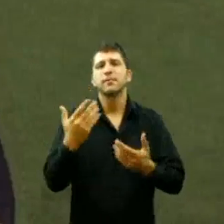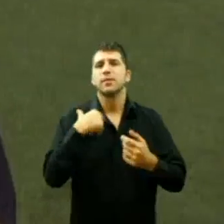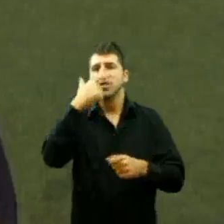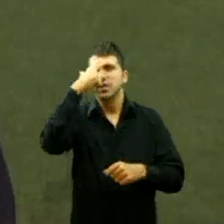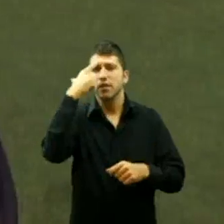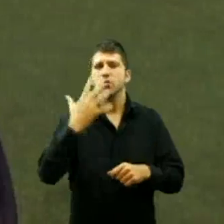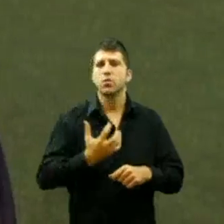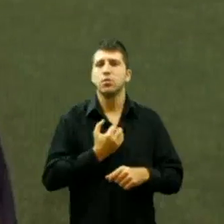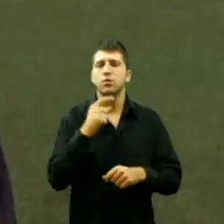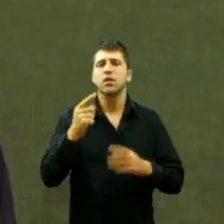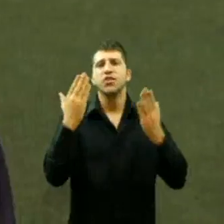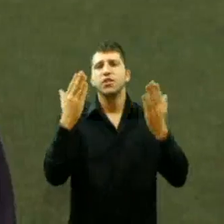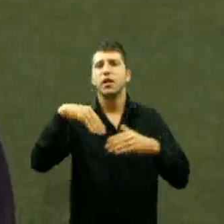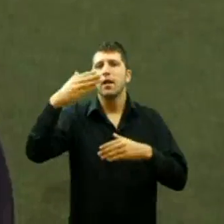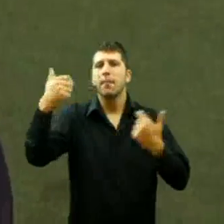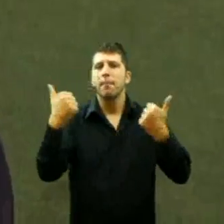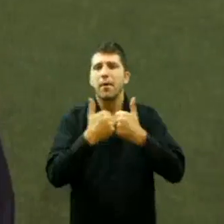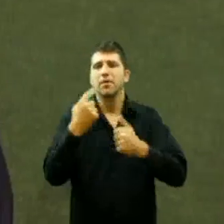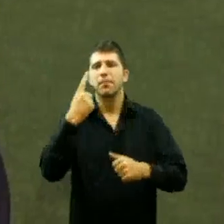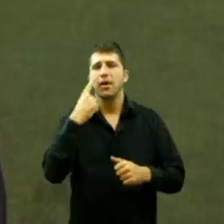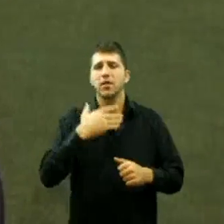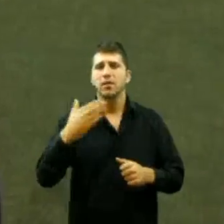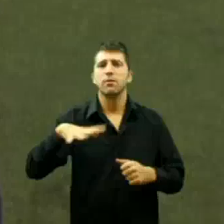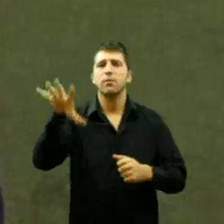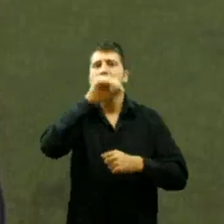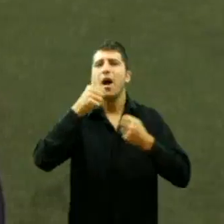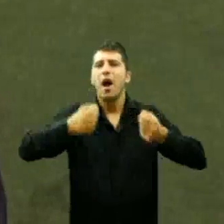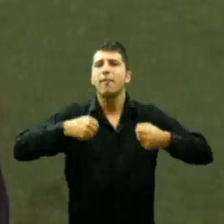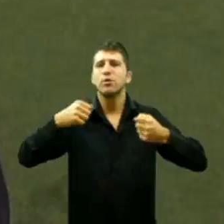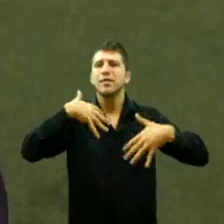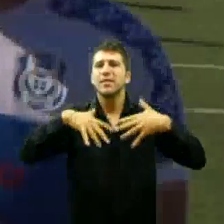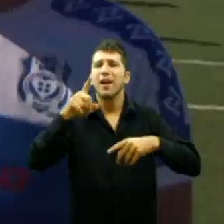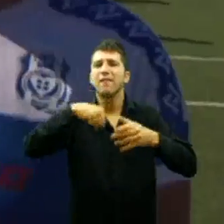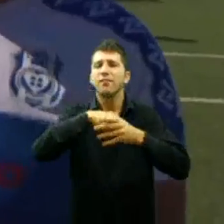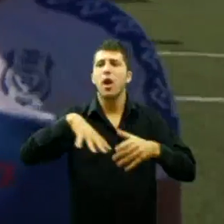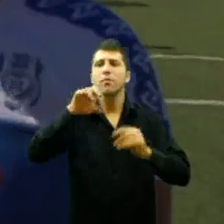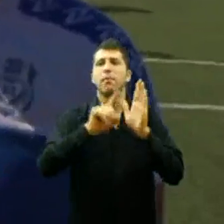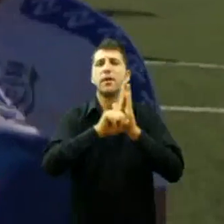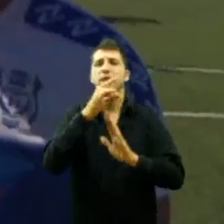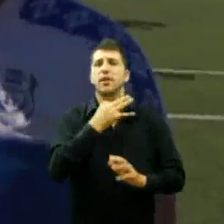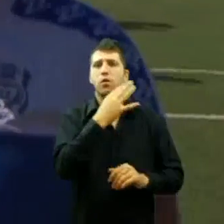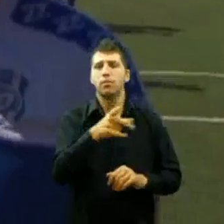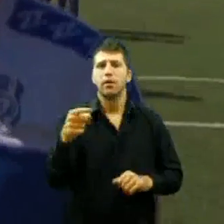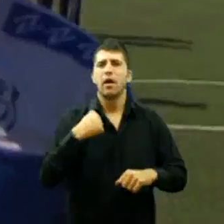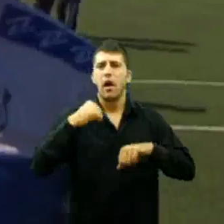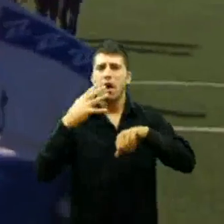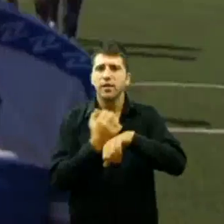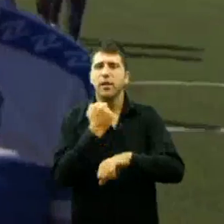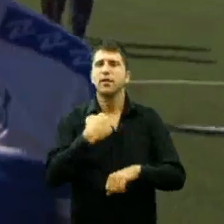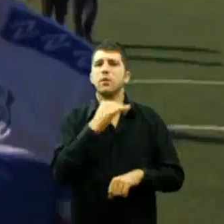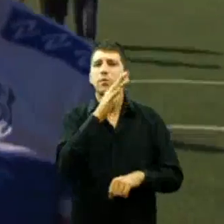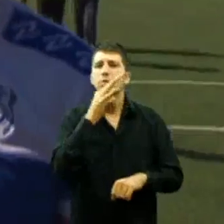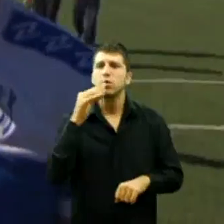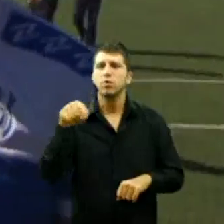İnşallah önümüzdeki maçlara bakacağız. Bütün Ampute futbol takımlarına başarılar dilerim. Kazandık, mutluyuz bu maçı. Almak